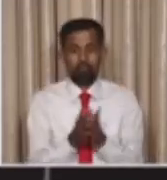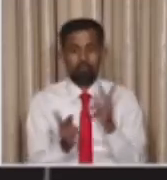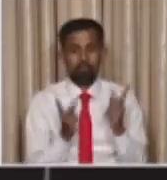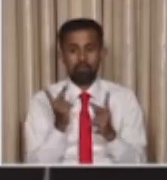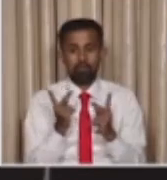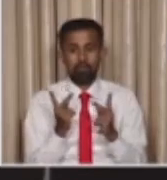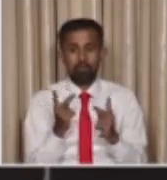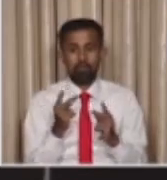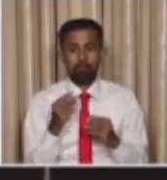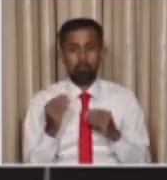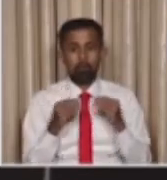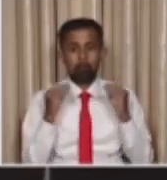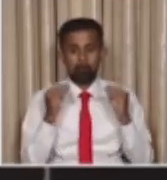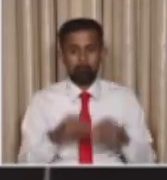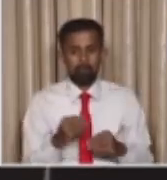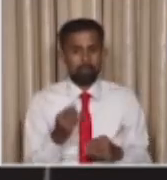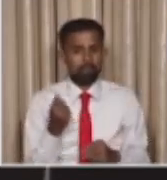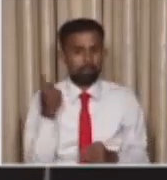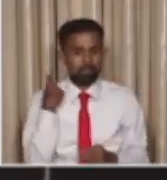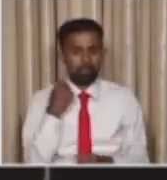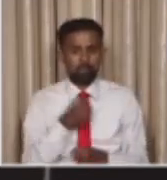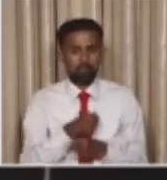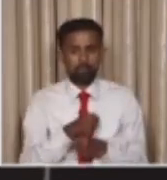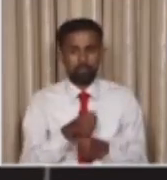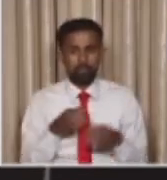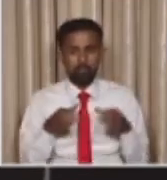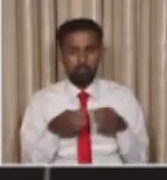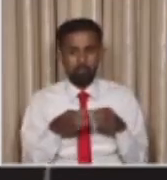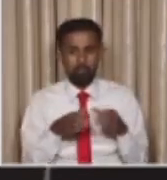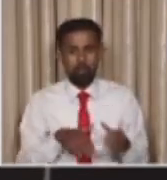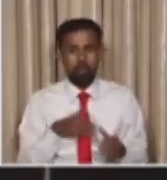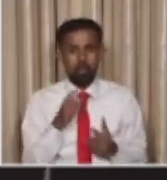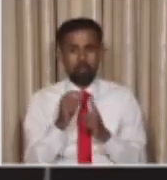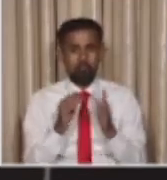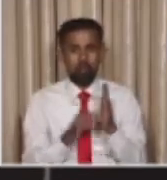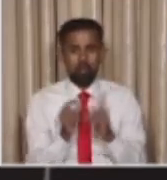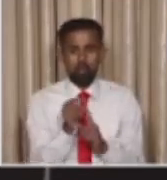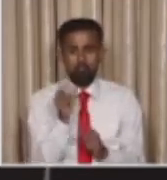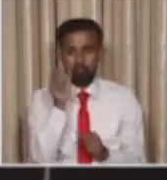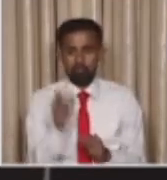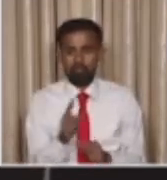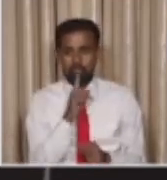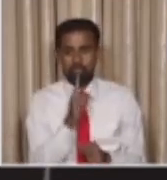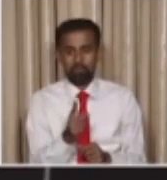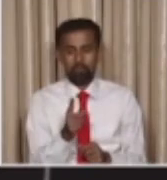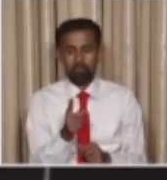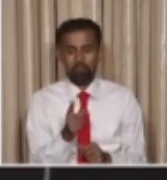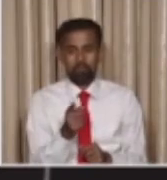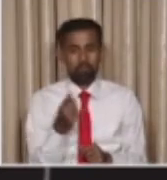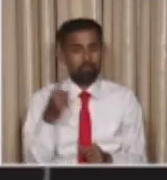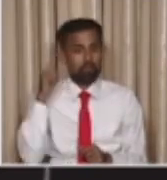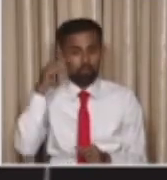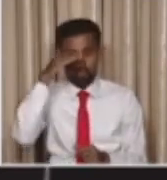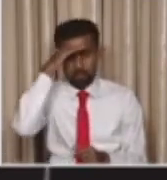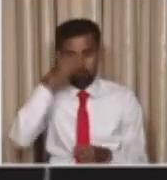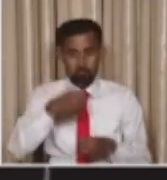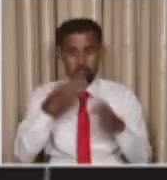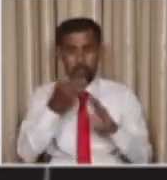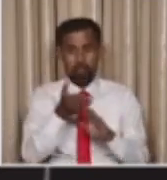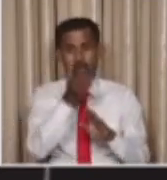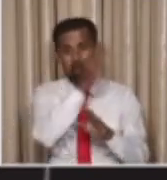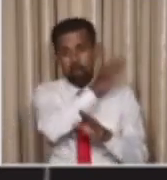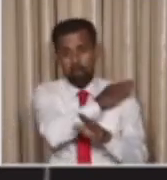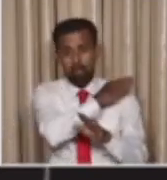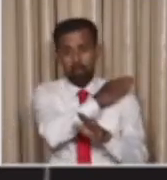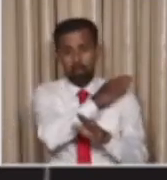ශේෂය කඩාන වැටුනේ. මම දැක්කා ඊයේ ආණ්ඩු පක්ෂයේ ප්‍රධාන මන්ත්‍රී කෙනෙක් කියනවා එදා පාස්කු ප්‍රහාරයට කලින් අවුරුද්දට